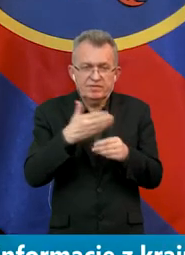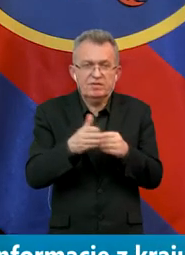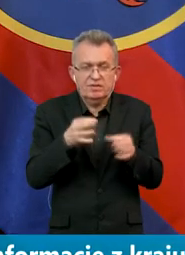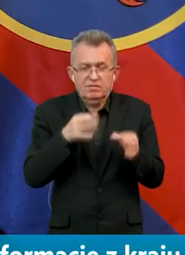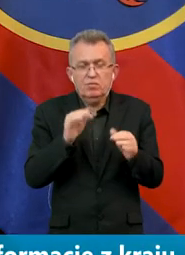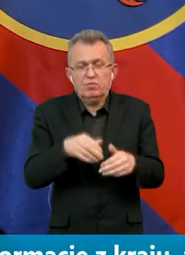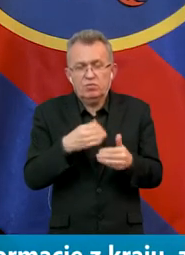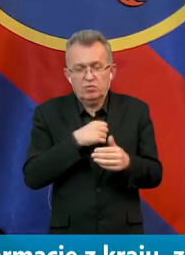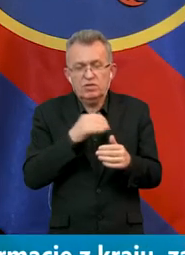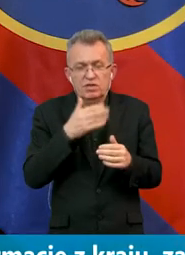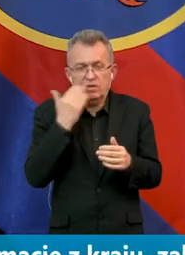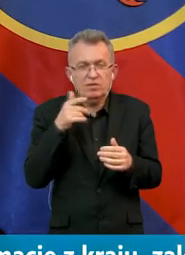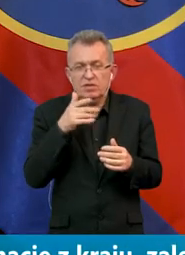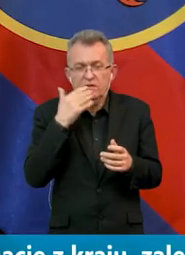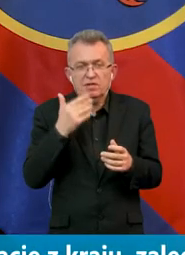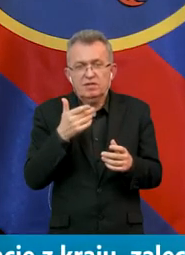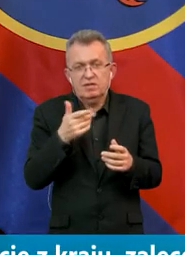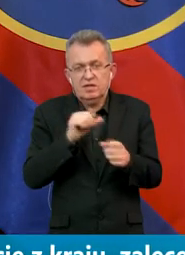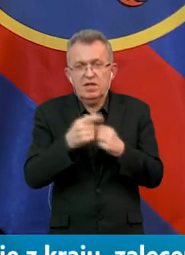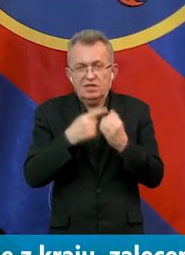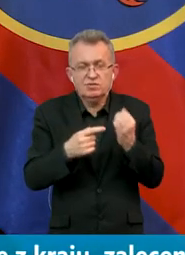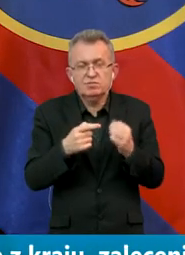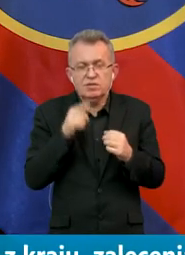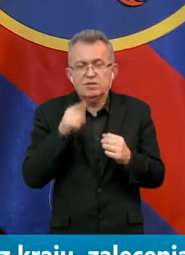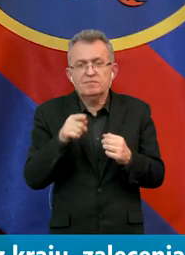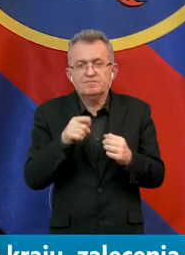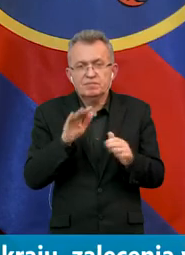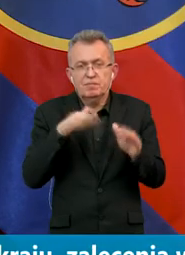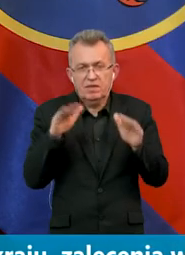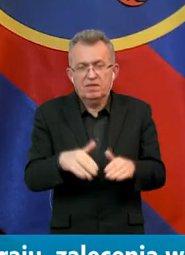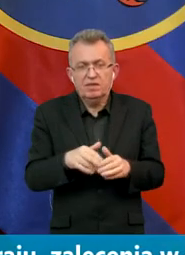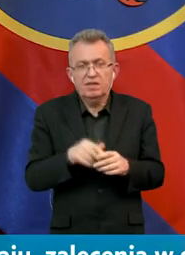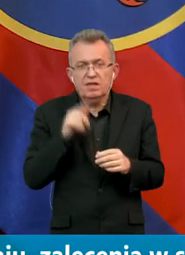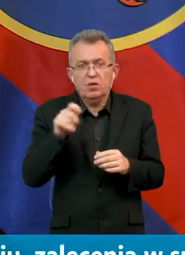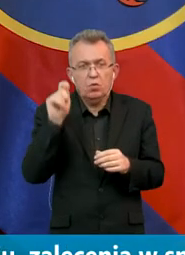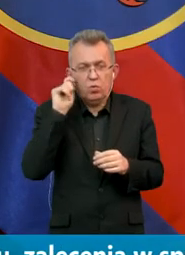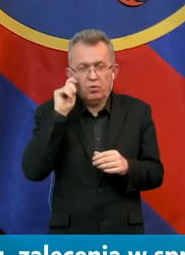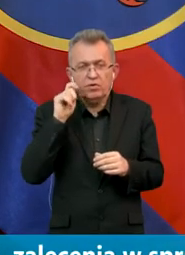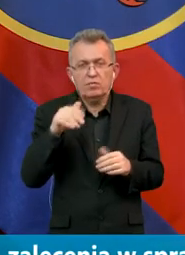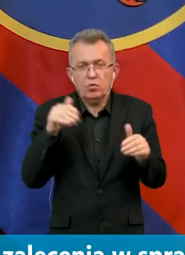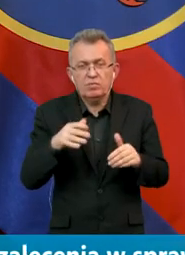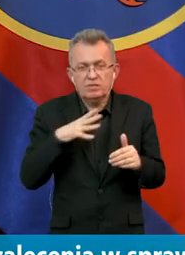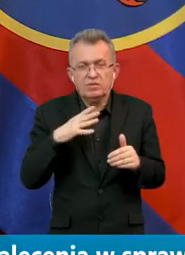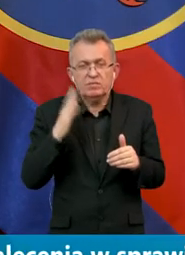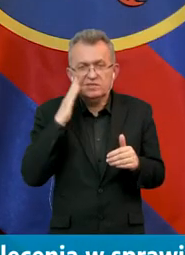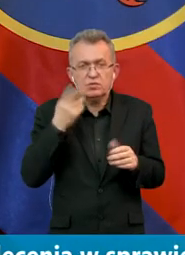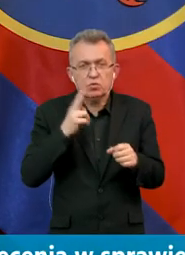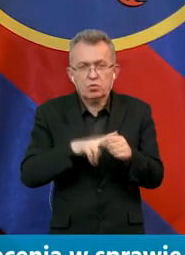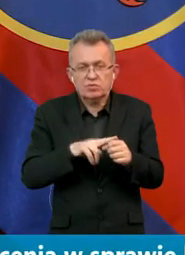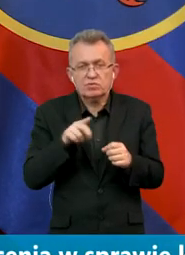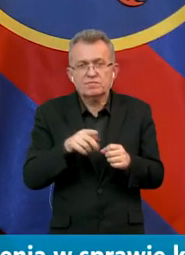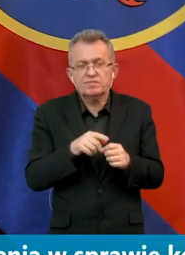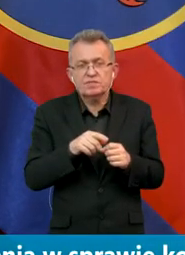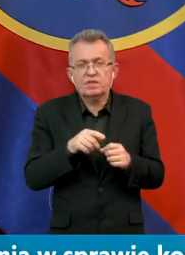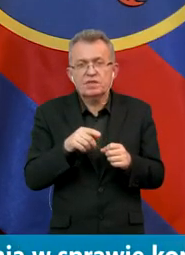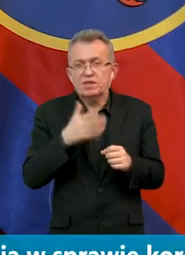tutaj ograniczenia, poza tym, że ta liczba rzeczywiście spada. Ten kłopot mogą mieć mieszkańcy, którzy